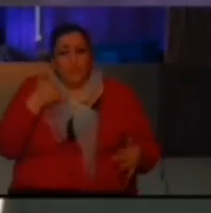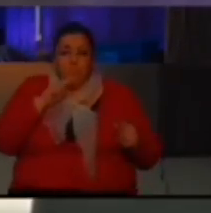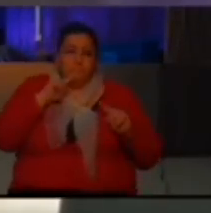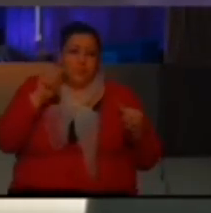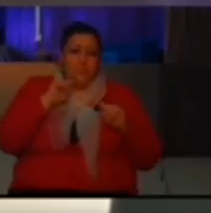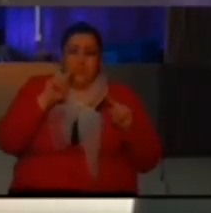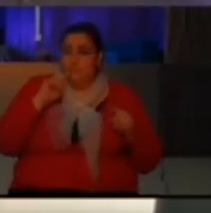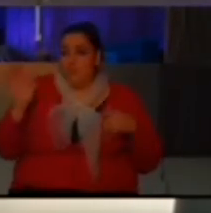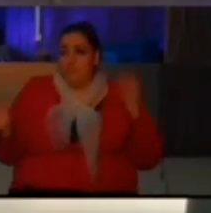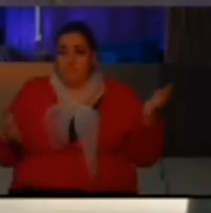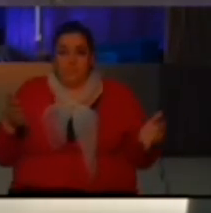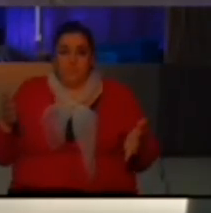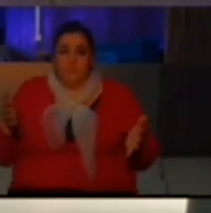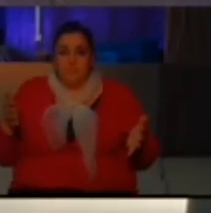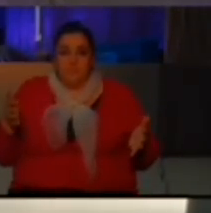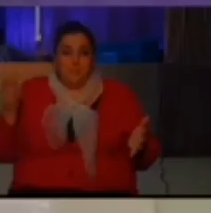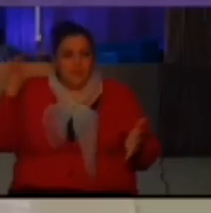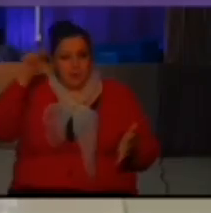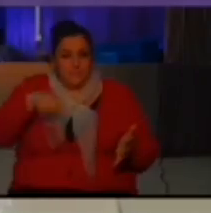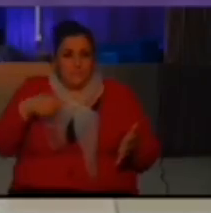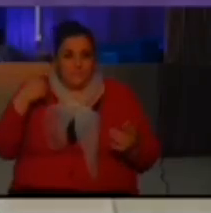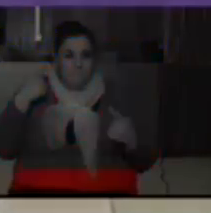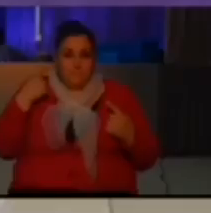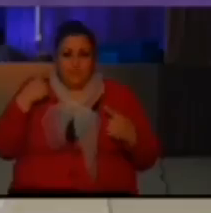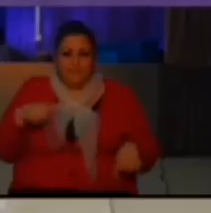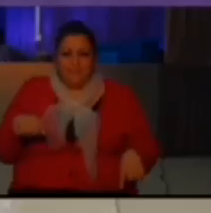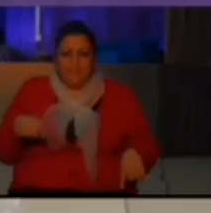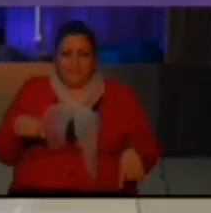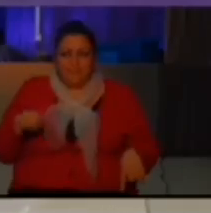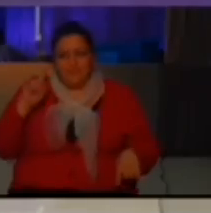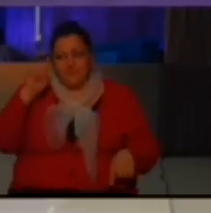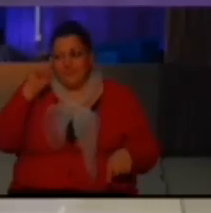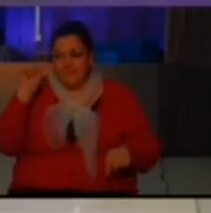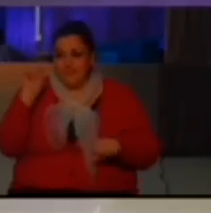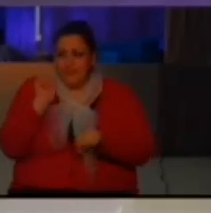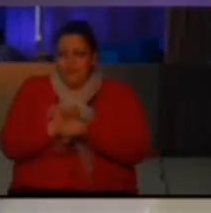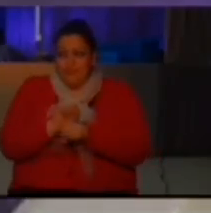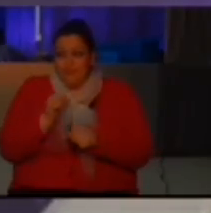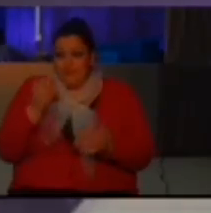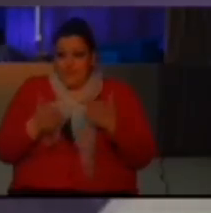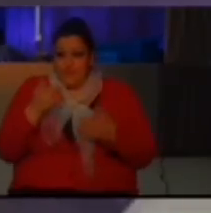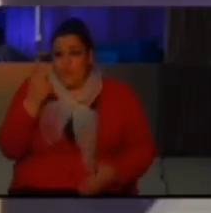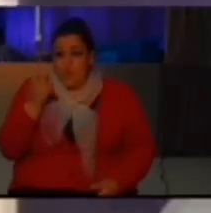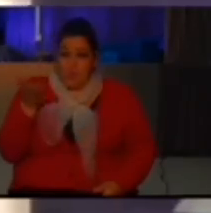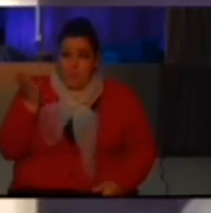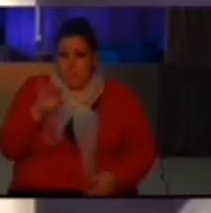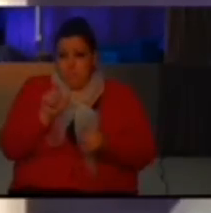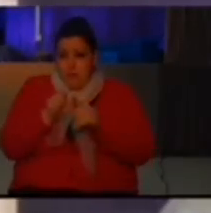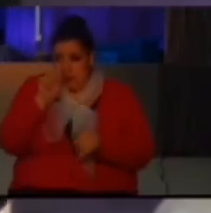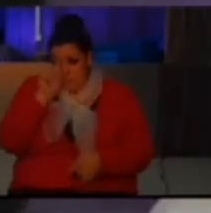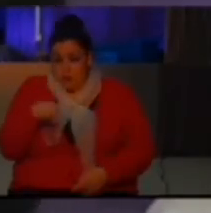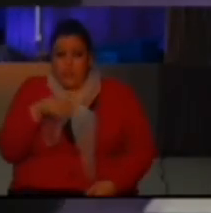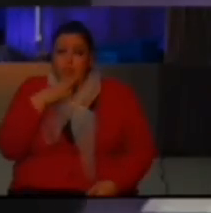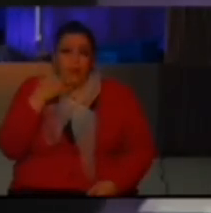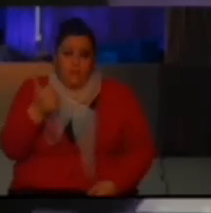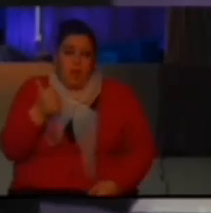մյուսին ու հետո այն մյուսին, ու հանկարծ հասկացանք մի բան, որ եթե դու 100 բան գիտես, էտի շատ լավ